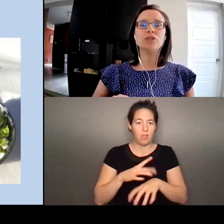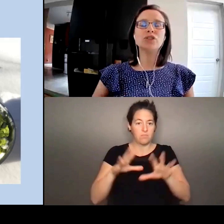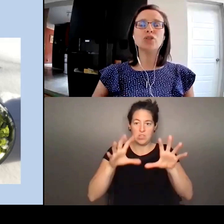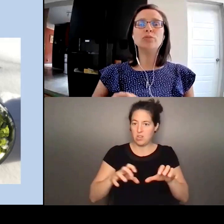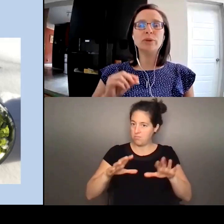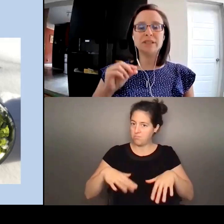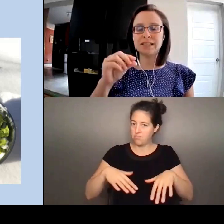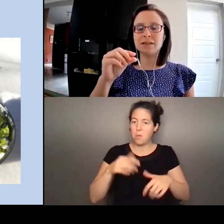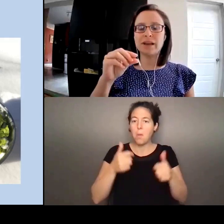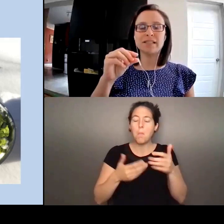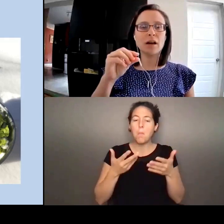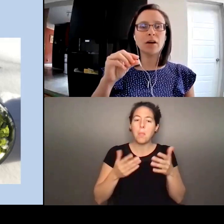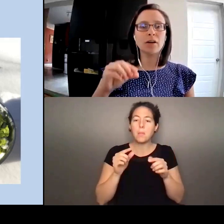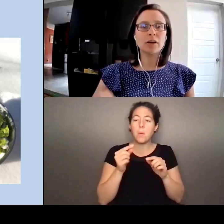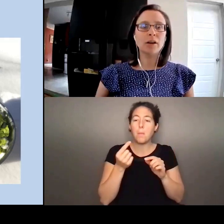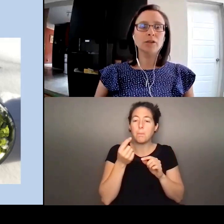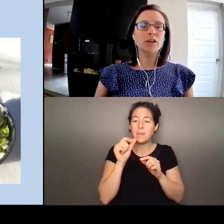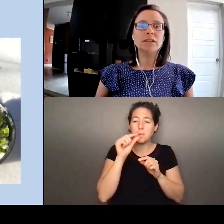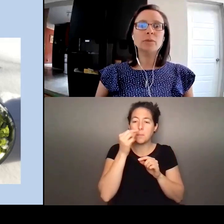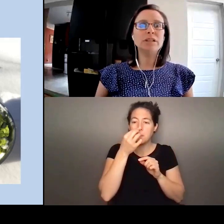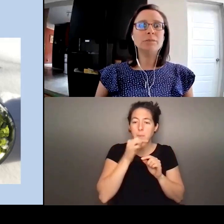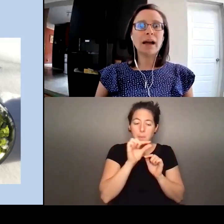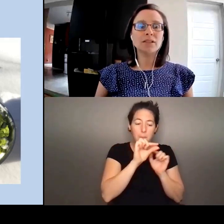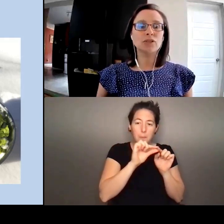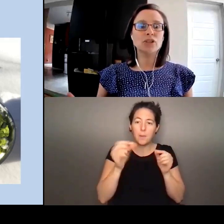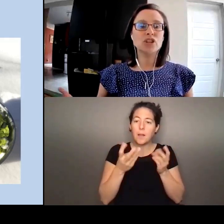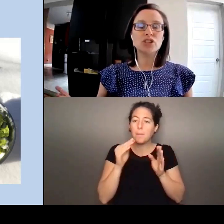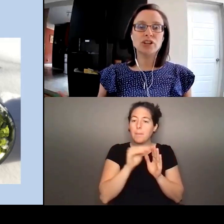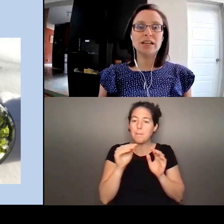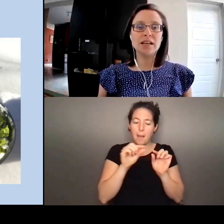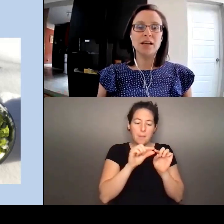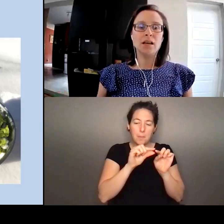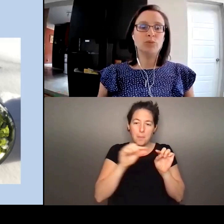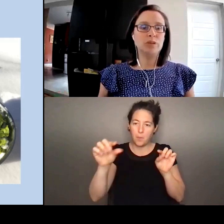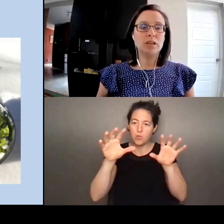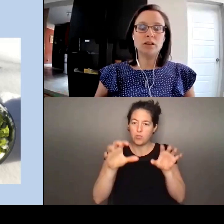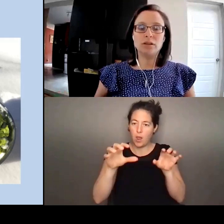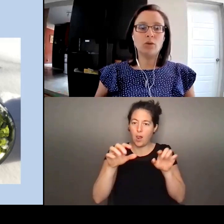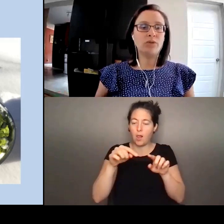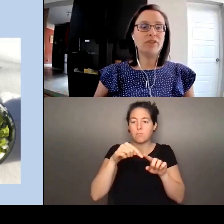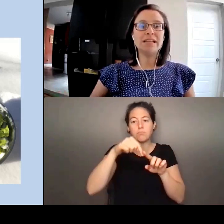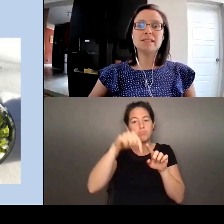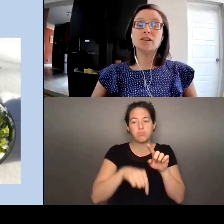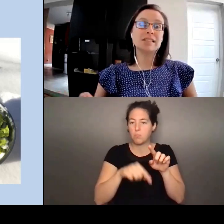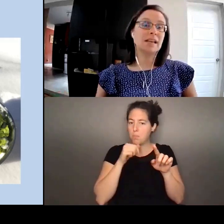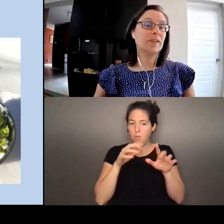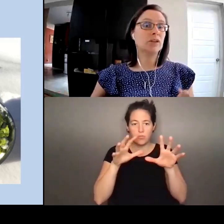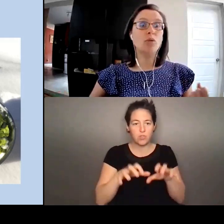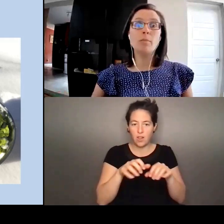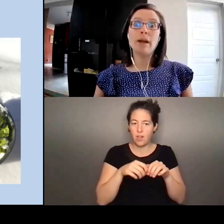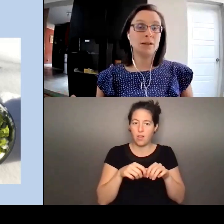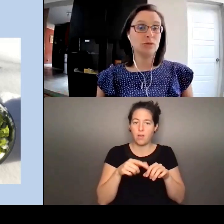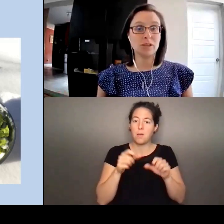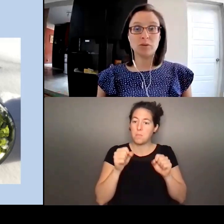peut-être juste une petite épaisseur de quelques millimètres de sol gelé. Puis on pouvait les sortir avec